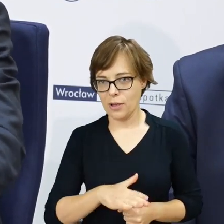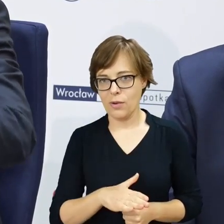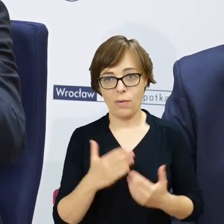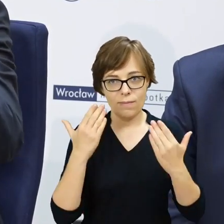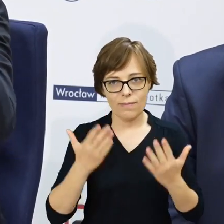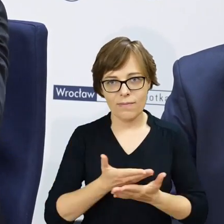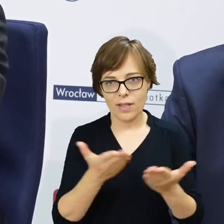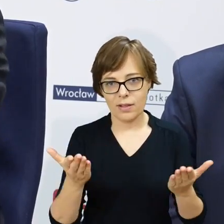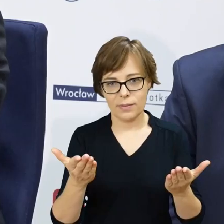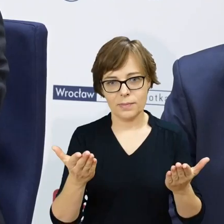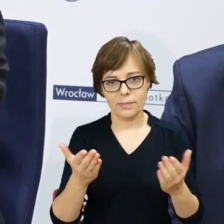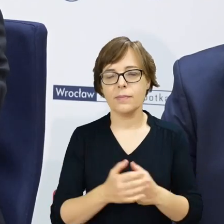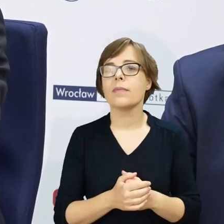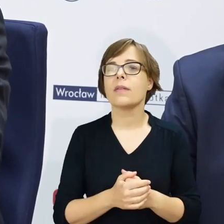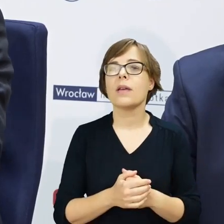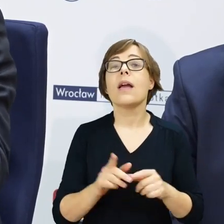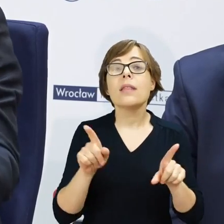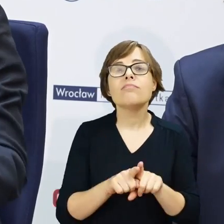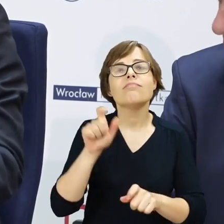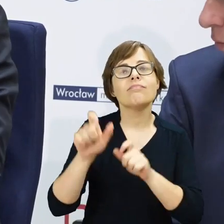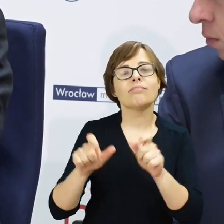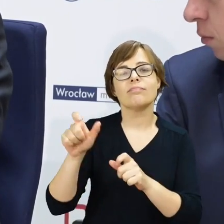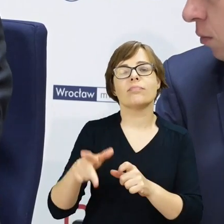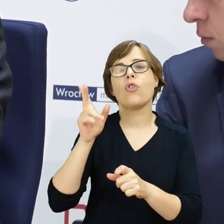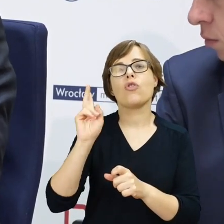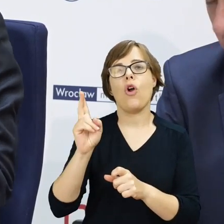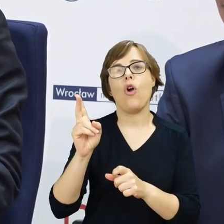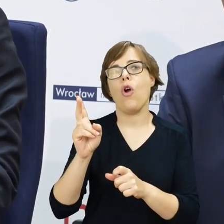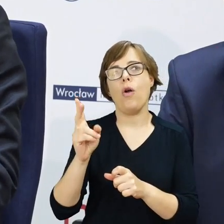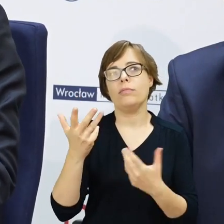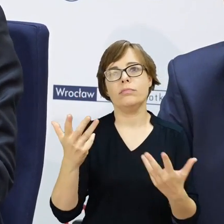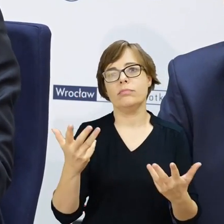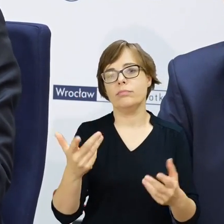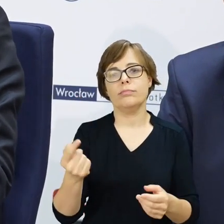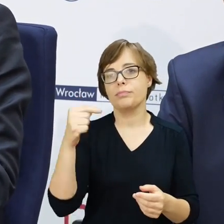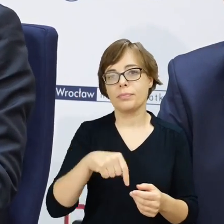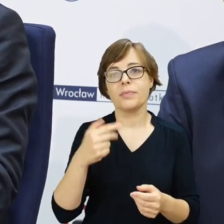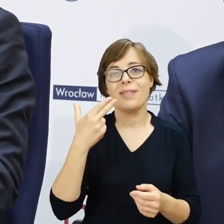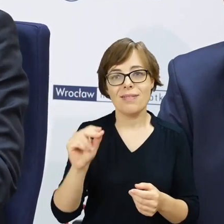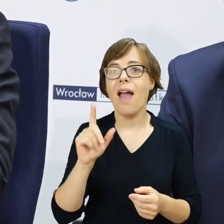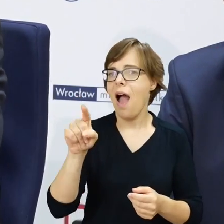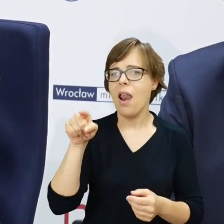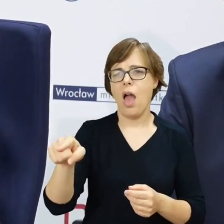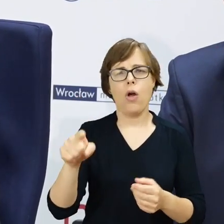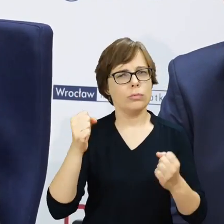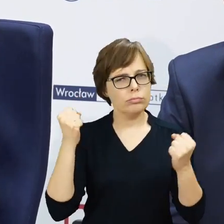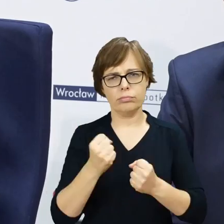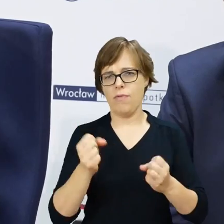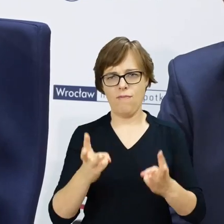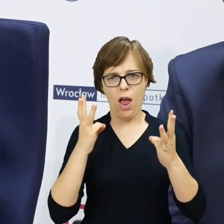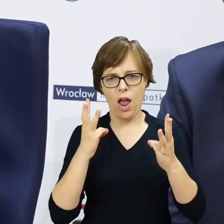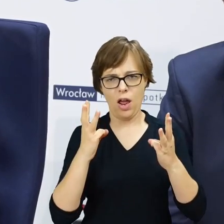powitać wielkich nieobecnych w kadrze, ale tych, którzy są krwiobiegiem, no, nawet nie tej